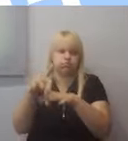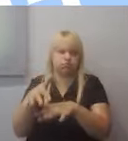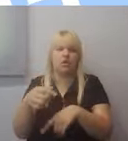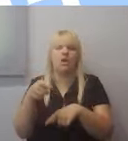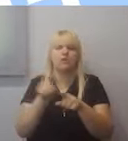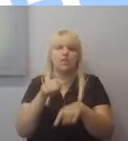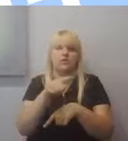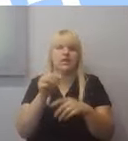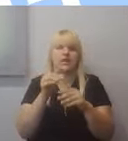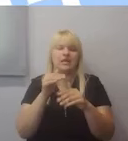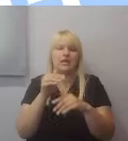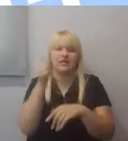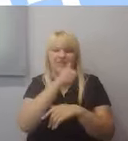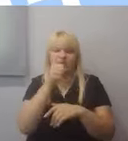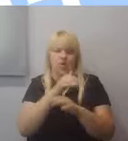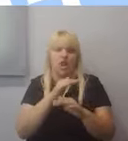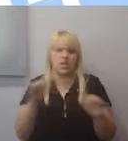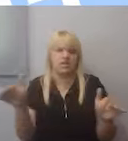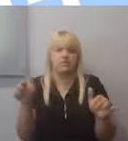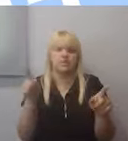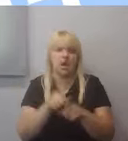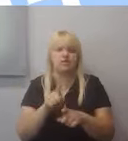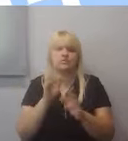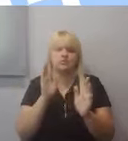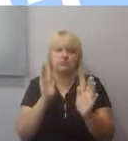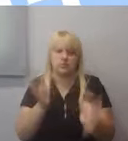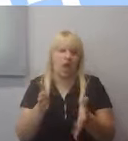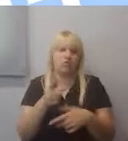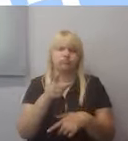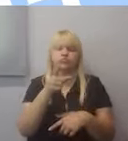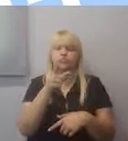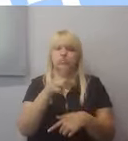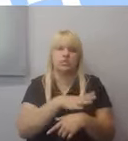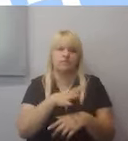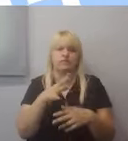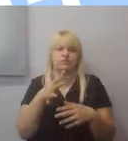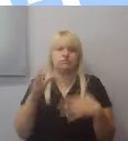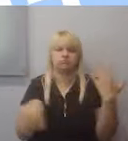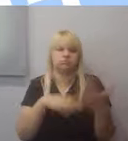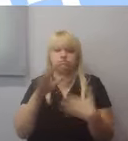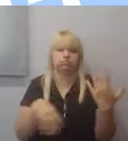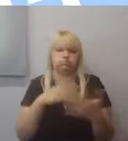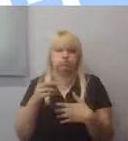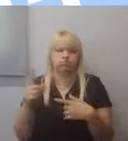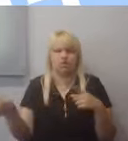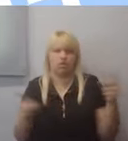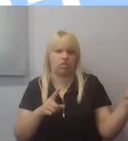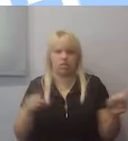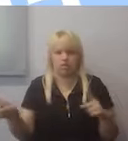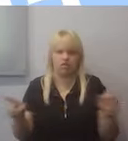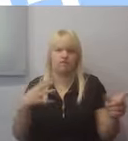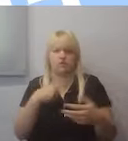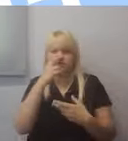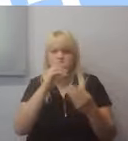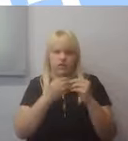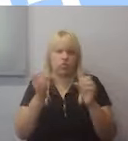individuālā līmenī ir jābūt tam kad nu nevar būt tā haotiski nu jāmēģina ievērot tā tā kultūra